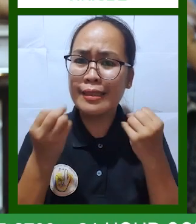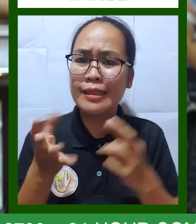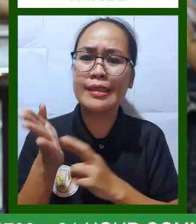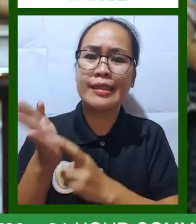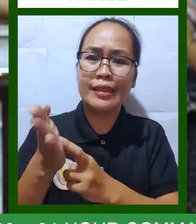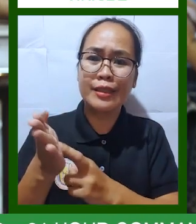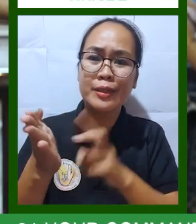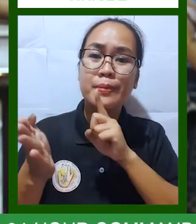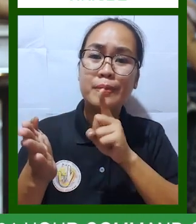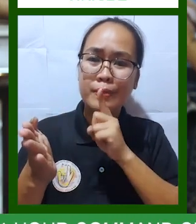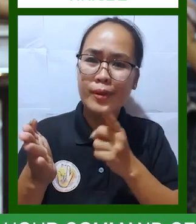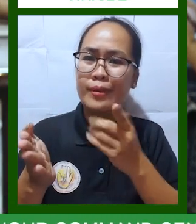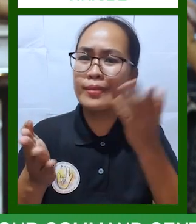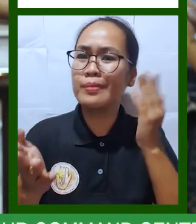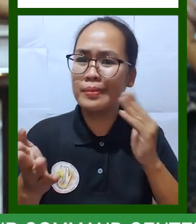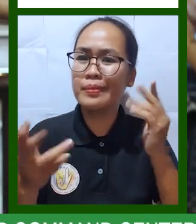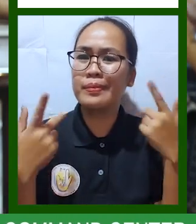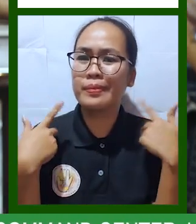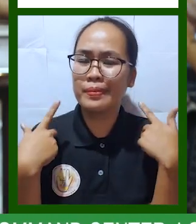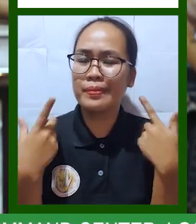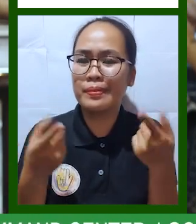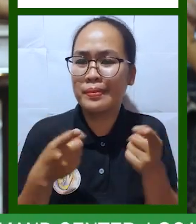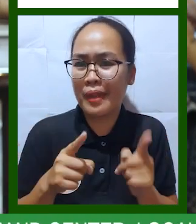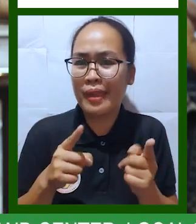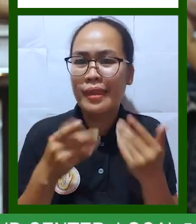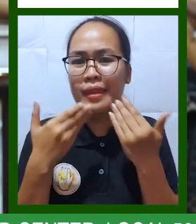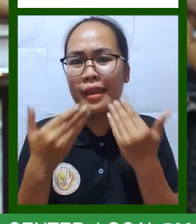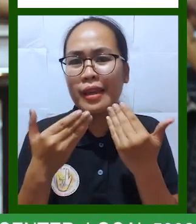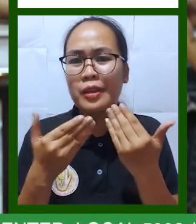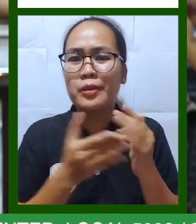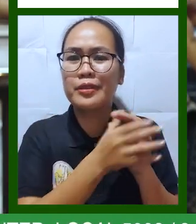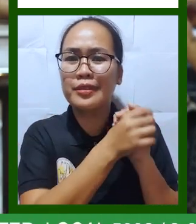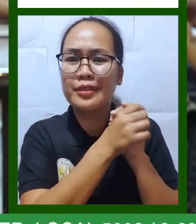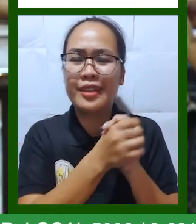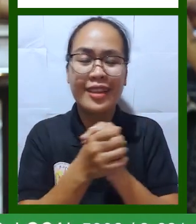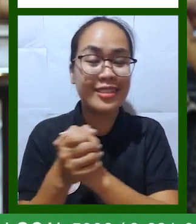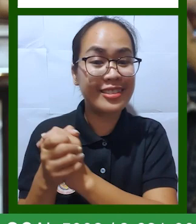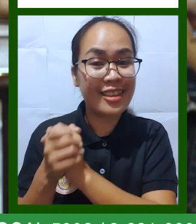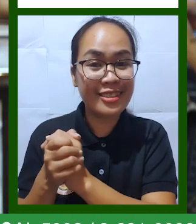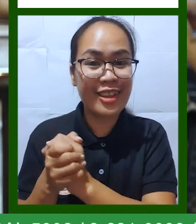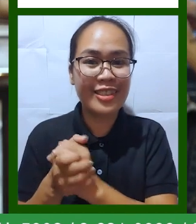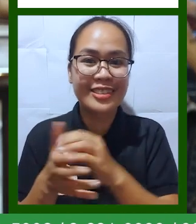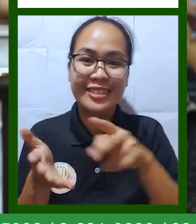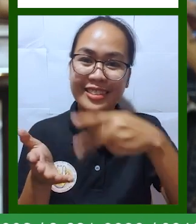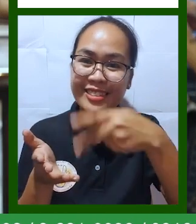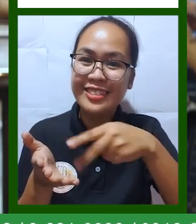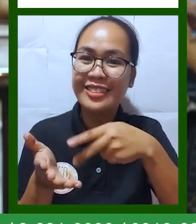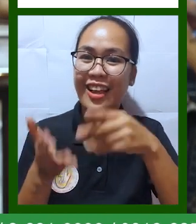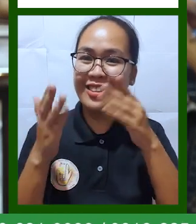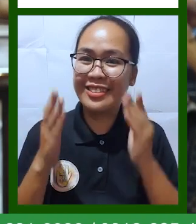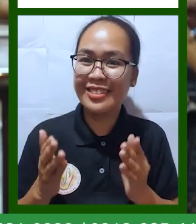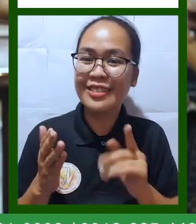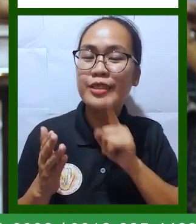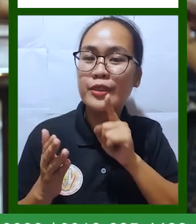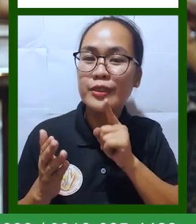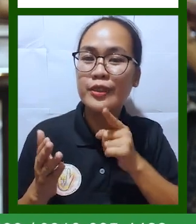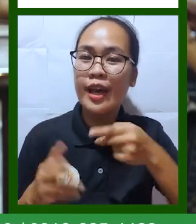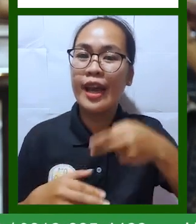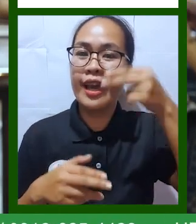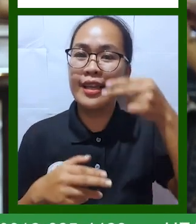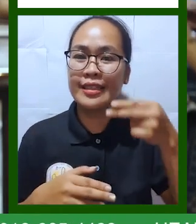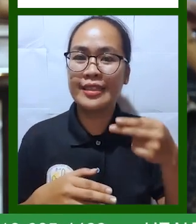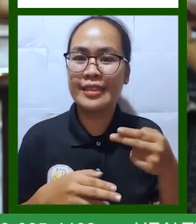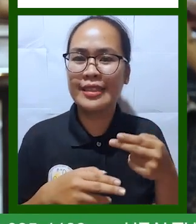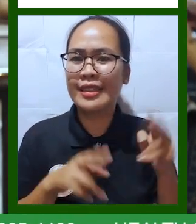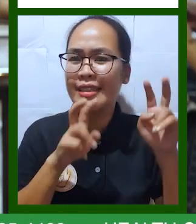nung araw na iyon. Syempre, thank you din and congratulations sa ating dancers, no? Of course, led by